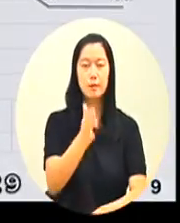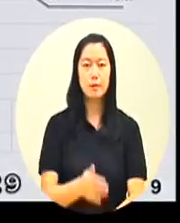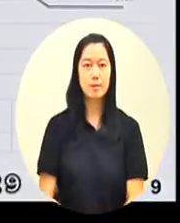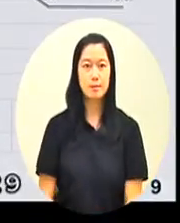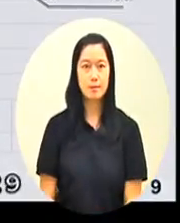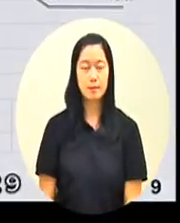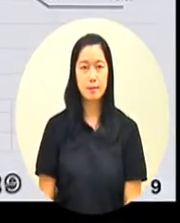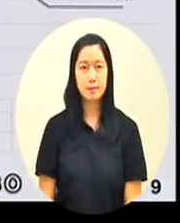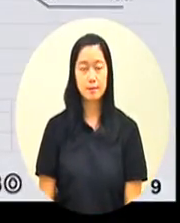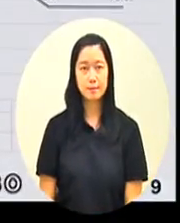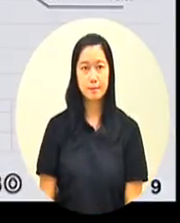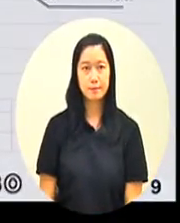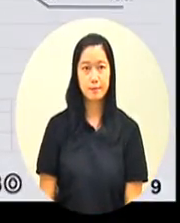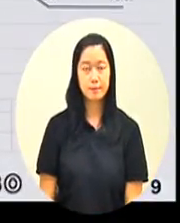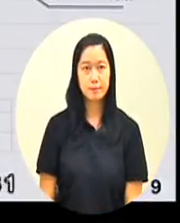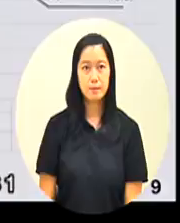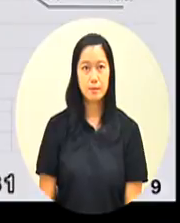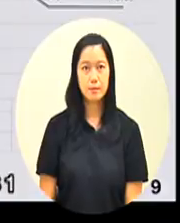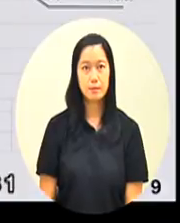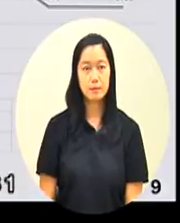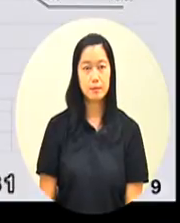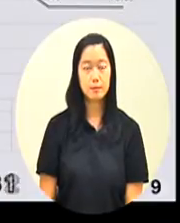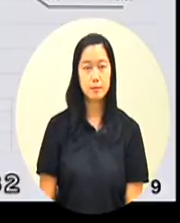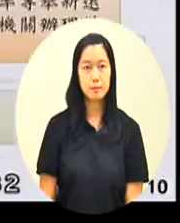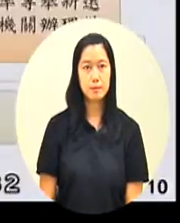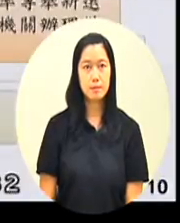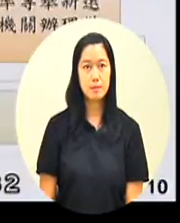的地步啊！从这张表可以显示出来。